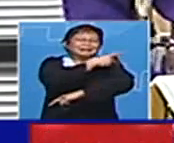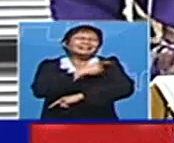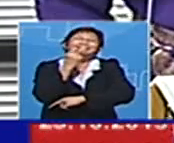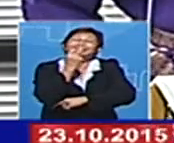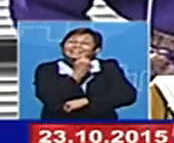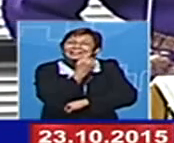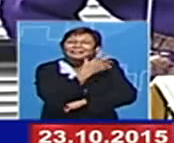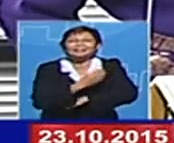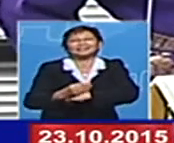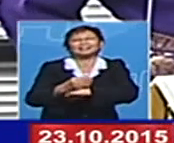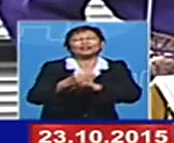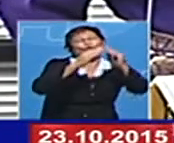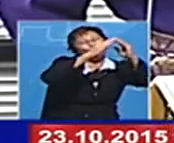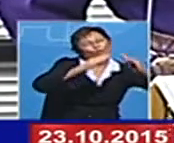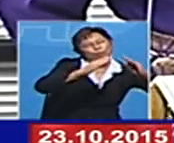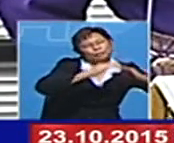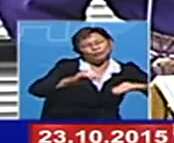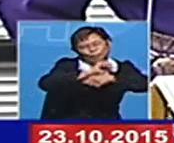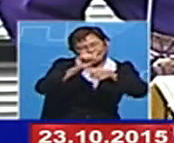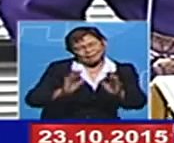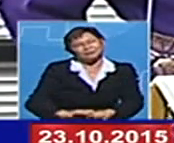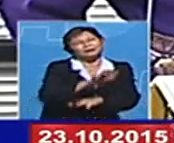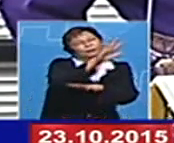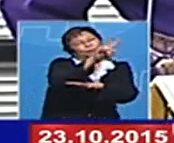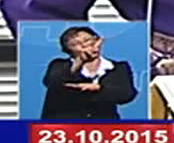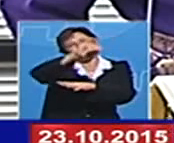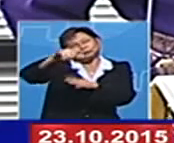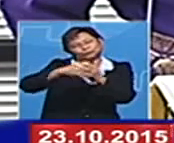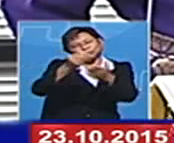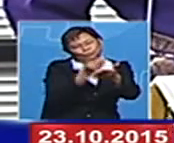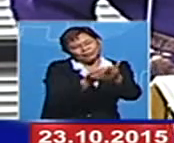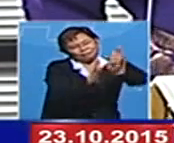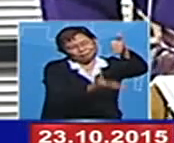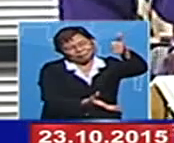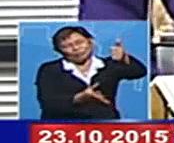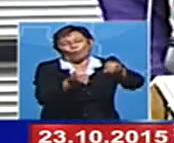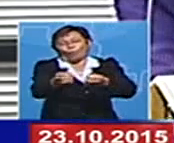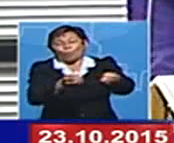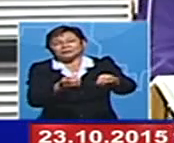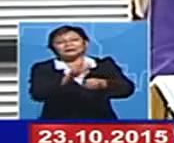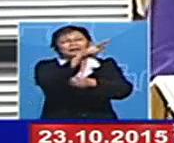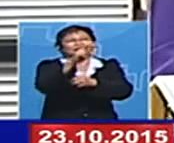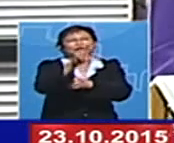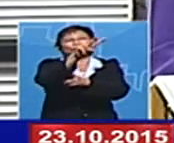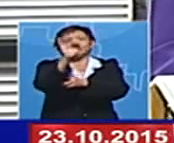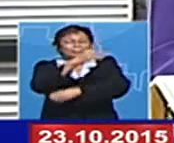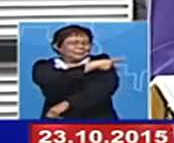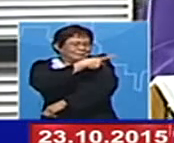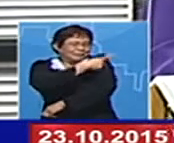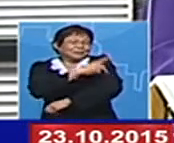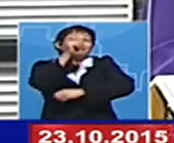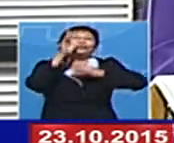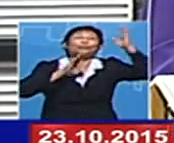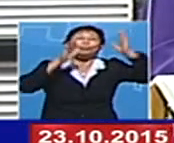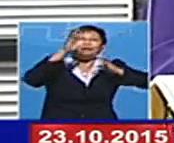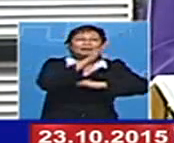Kuar di seluruh negara kelima R2 juta bagi operasi 328 klinik sat Malaysia sia